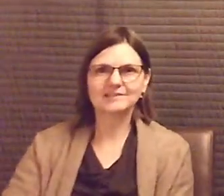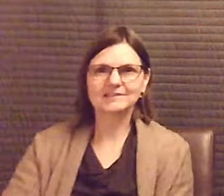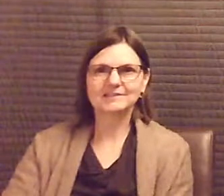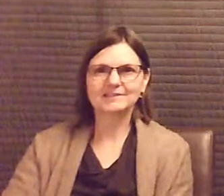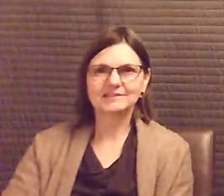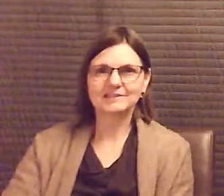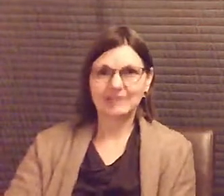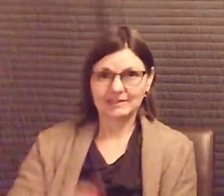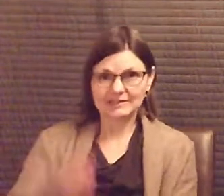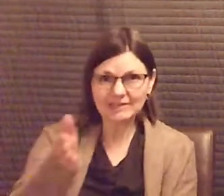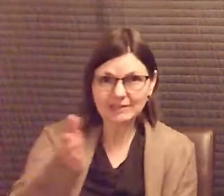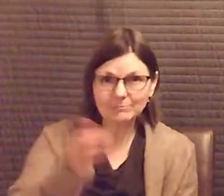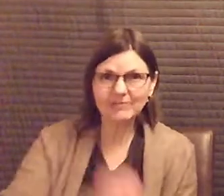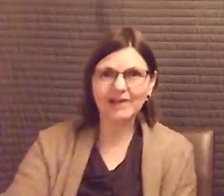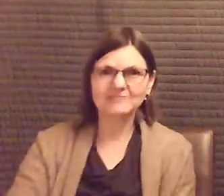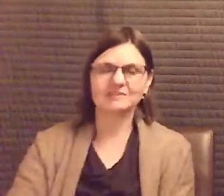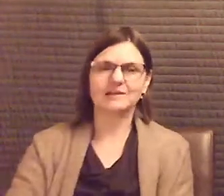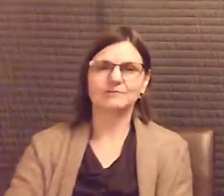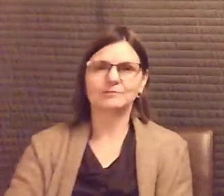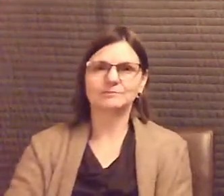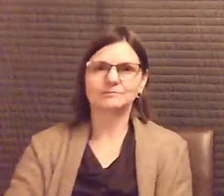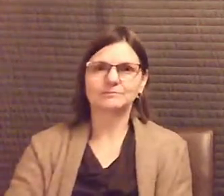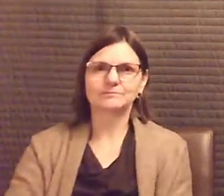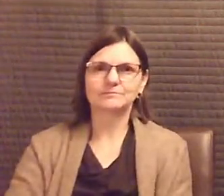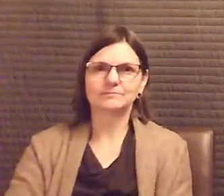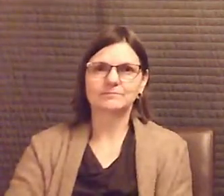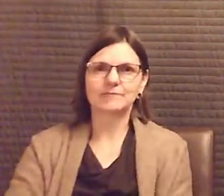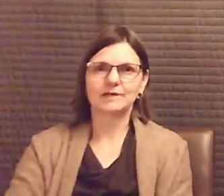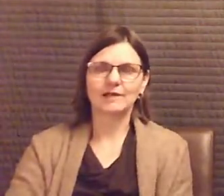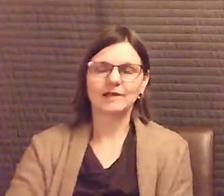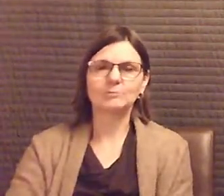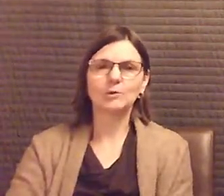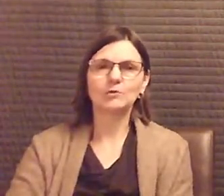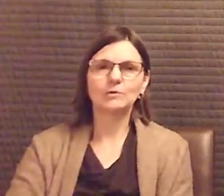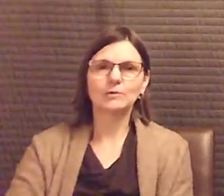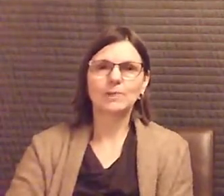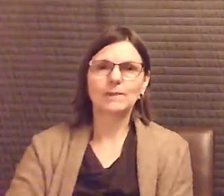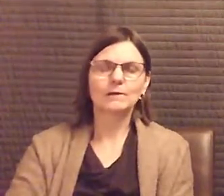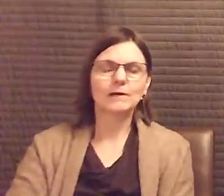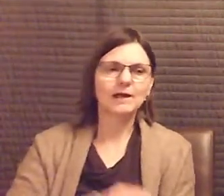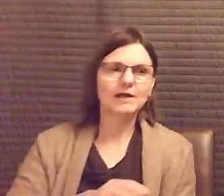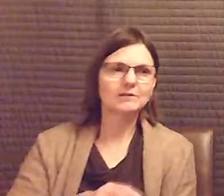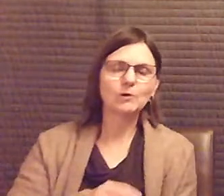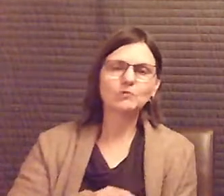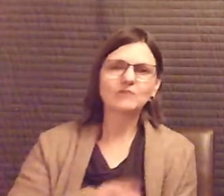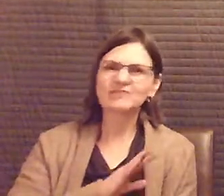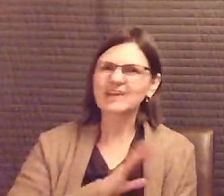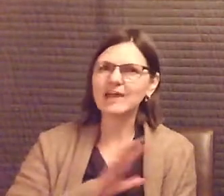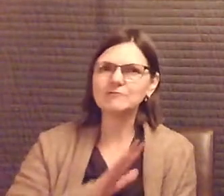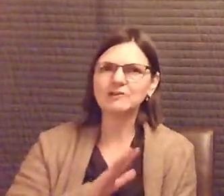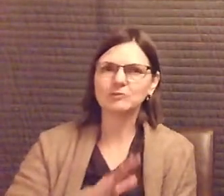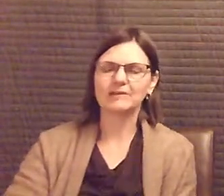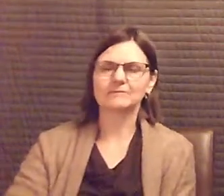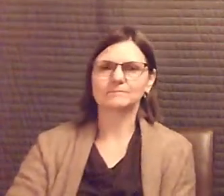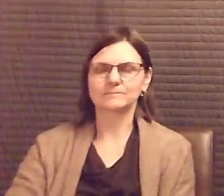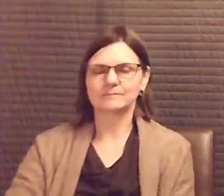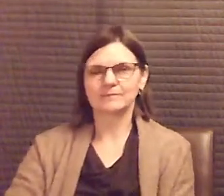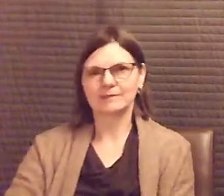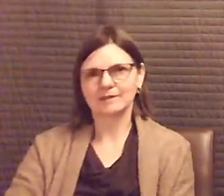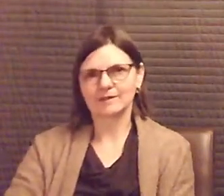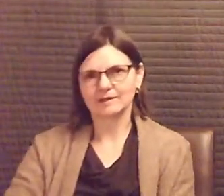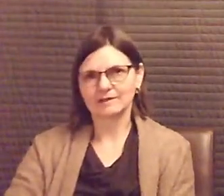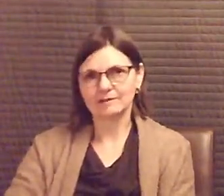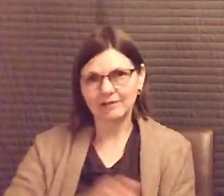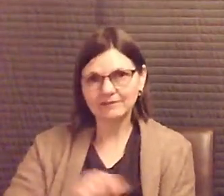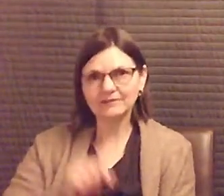g20 zo zie waard is dan donker van de potjes daarna en de boze heeft geen vat op en dat is